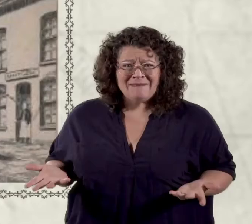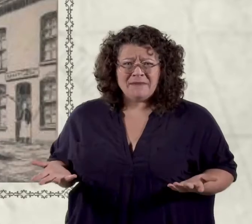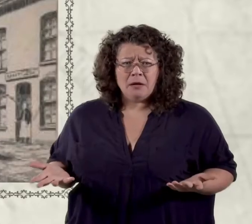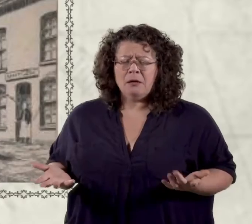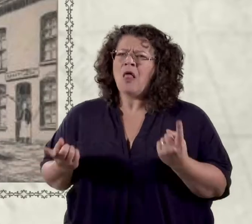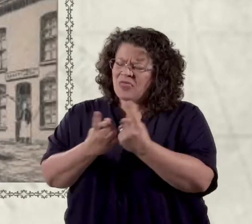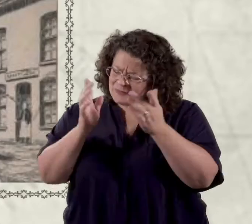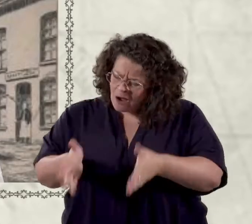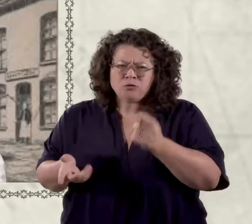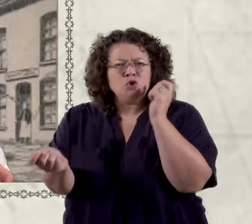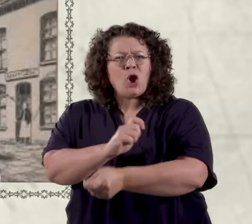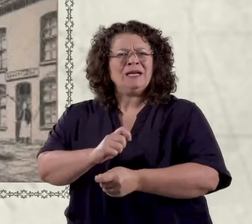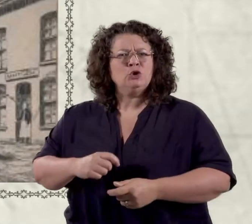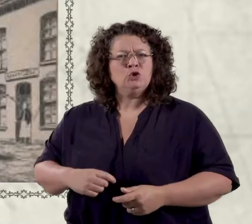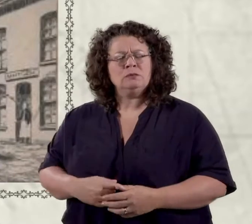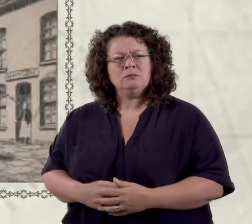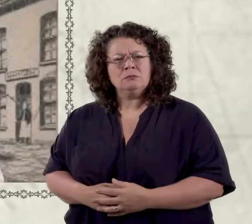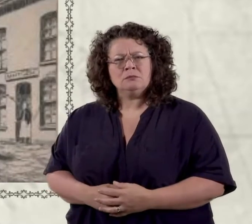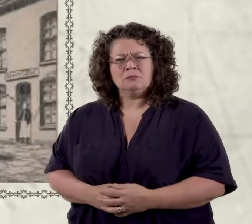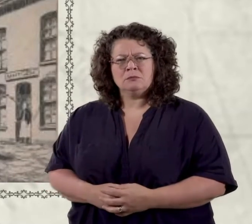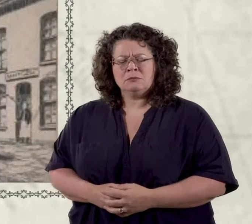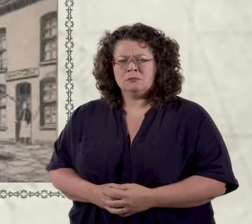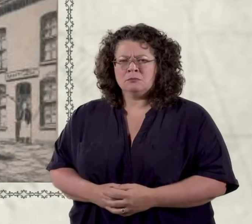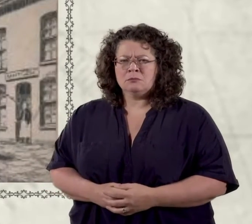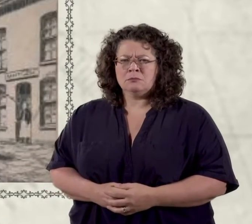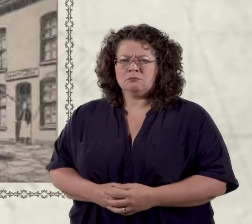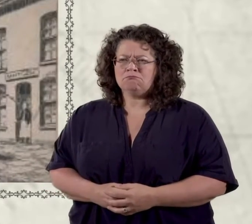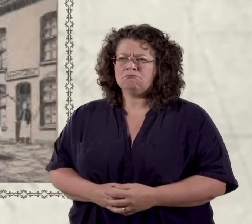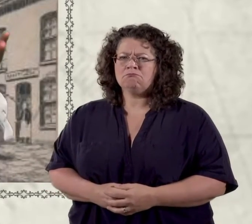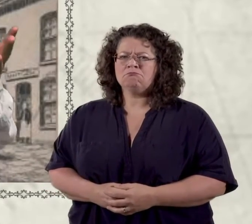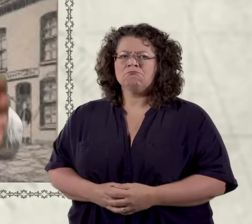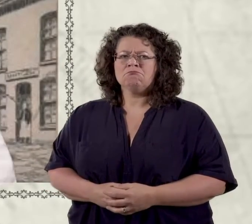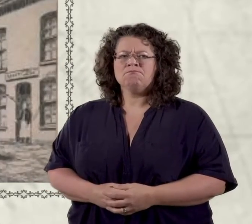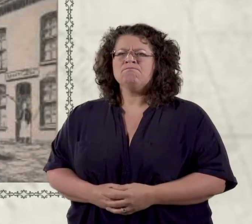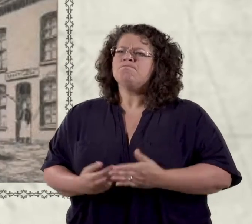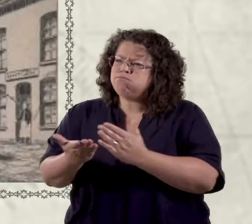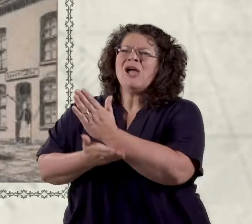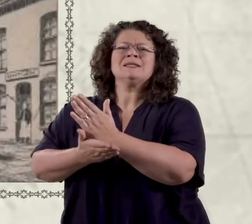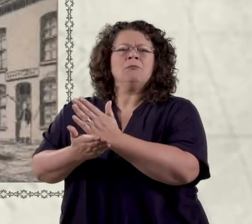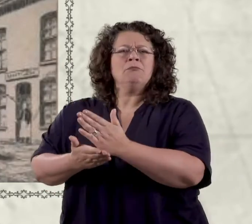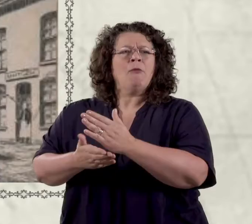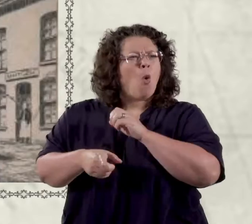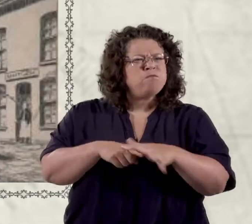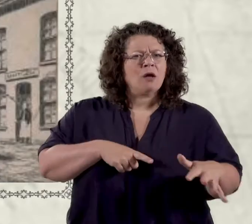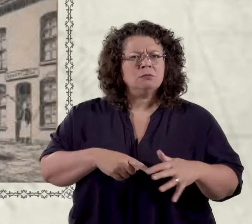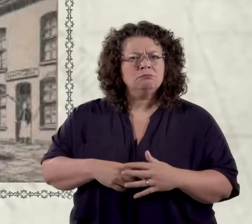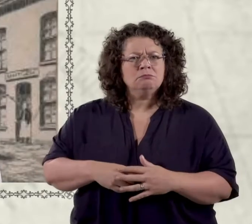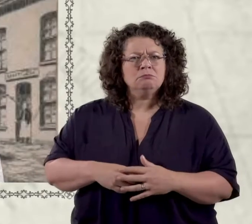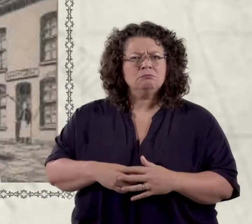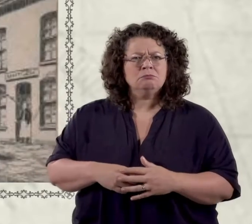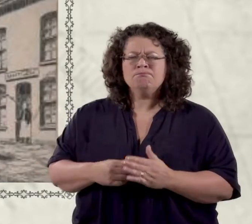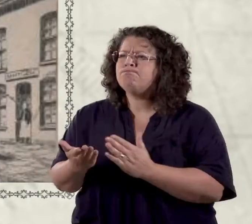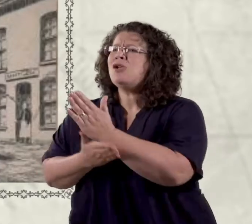o arian neu allan ni ddim byw. Mae rhaid I rhywbeth newid.